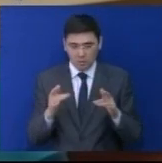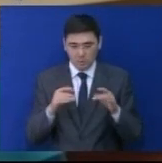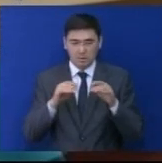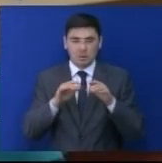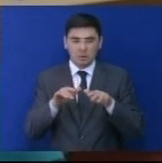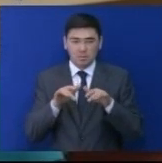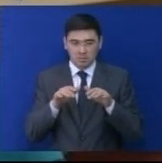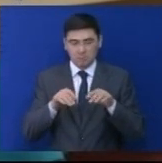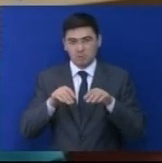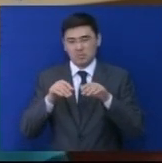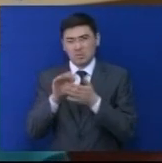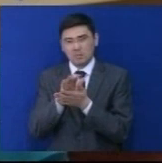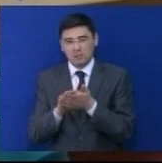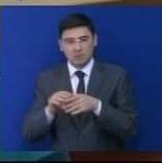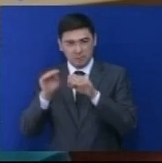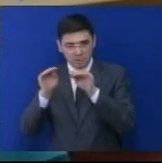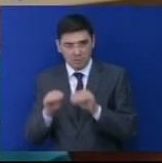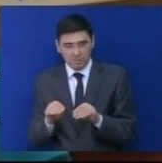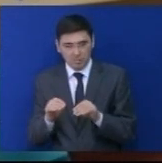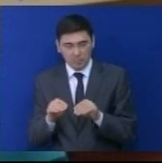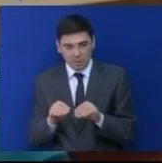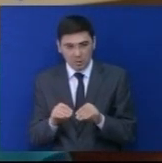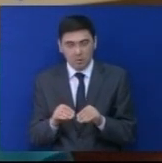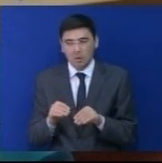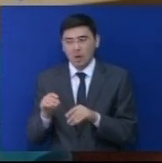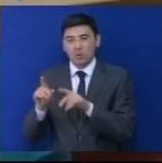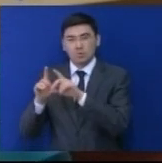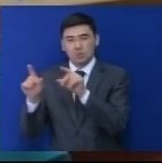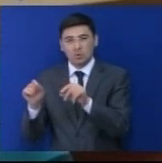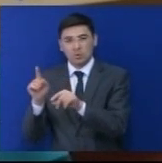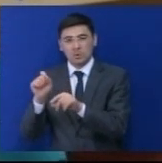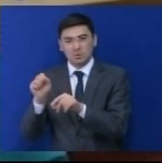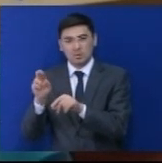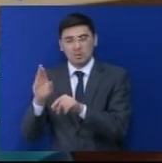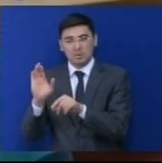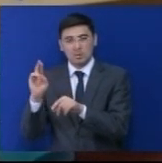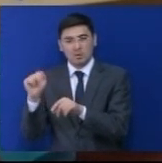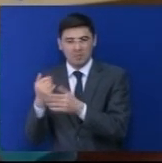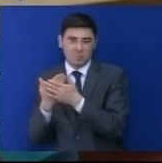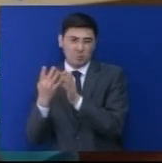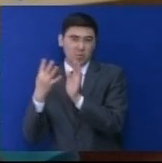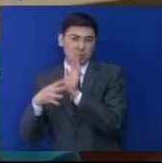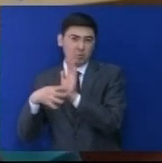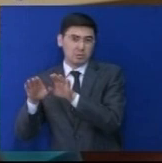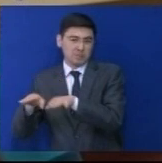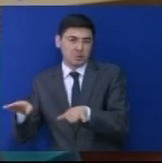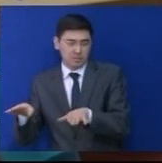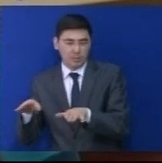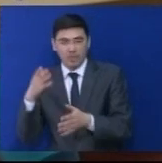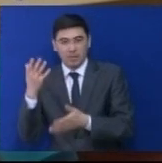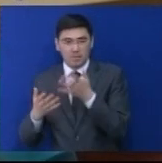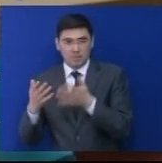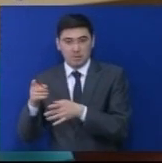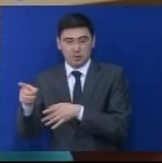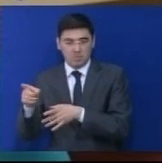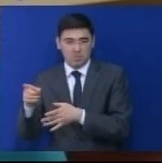что школа подает заявку, например, на 90 детей. Если эта база